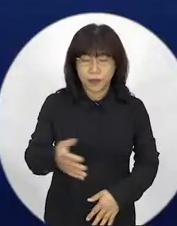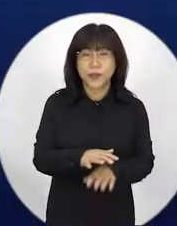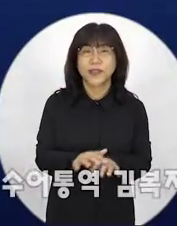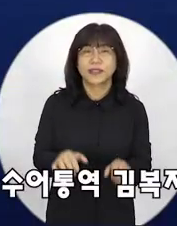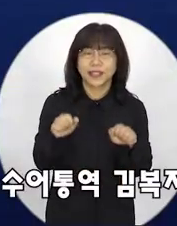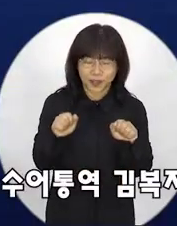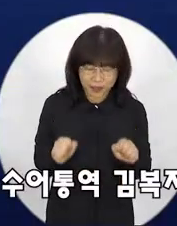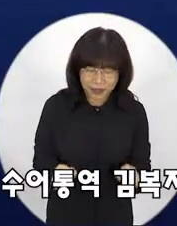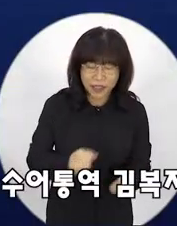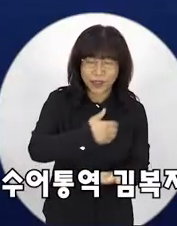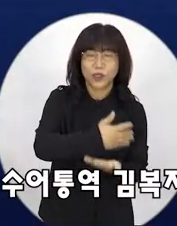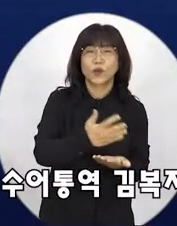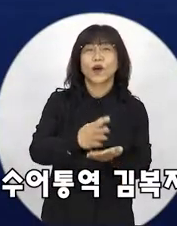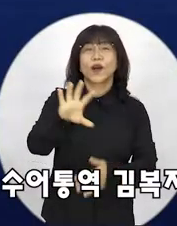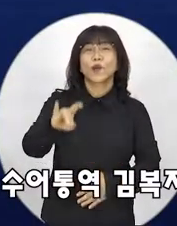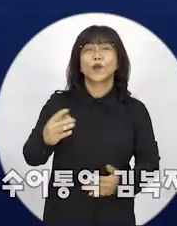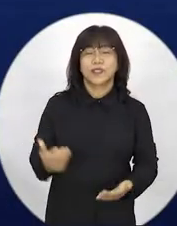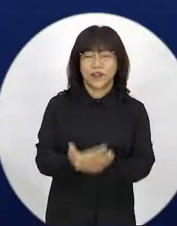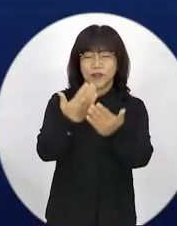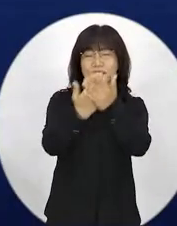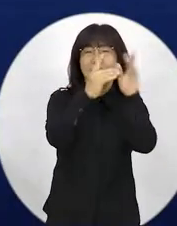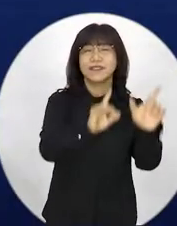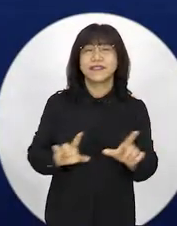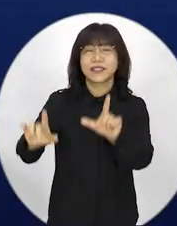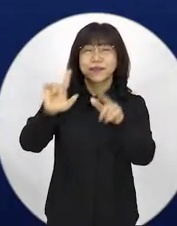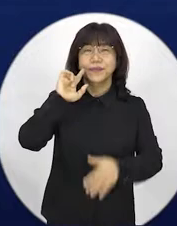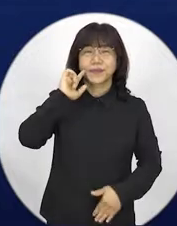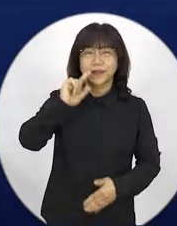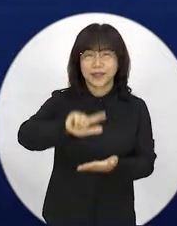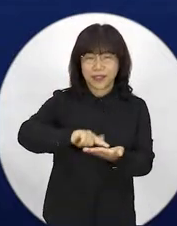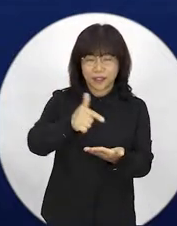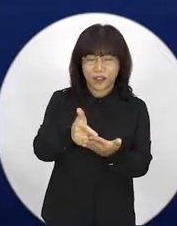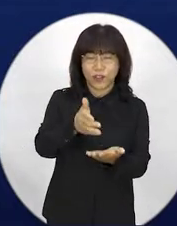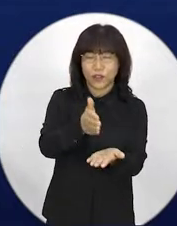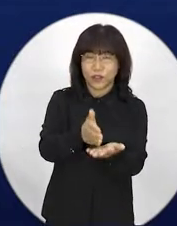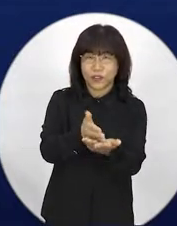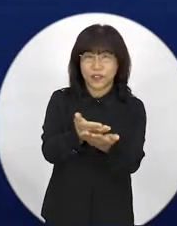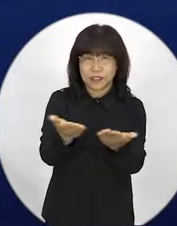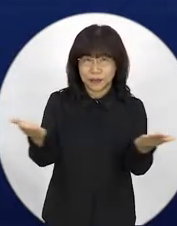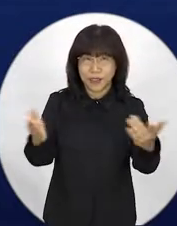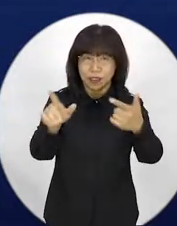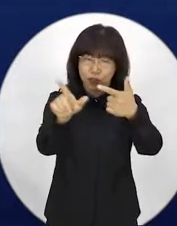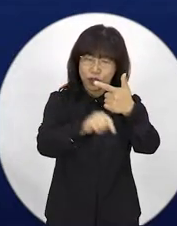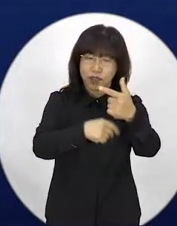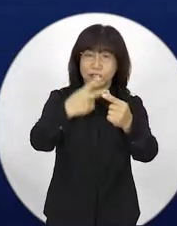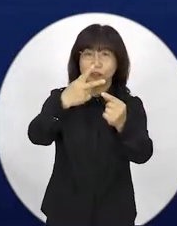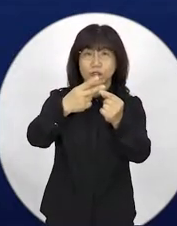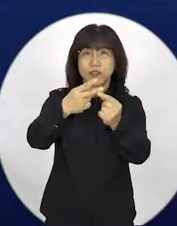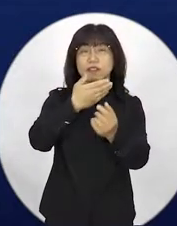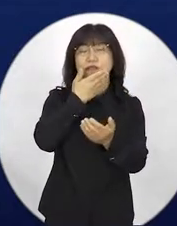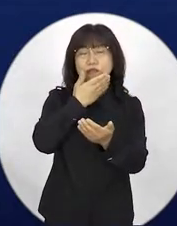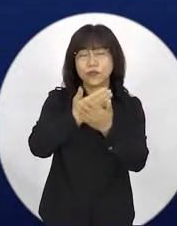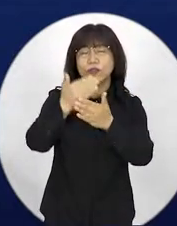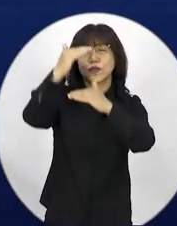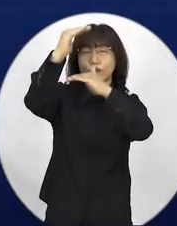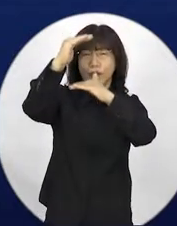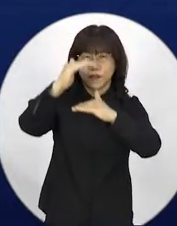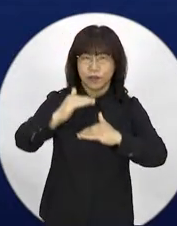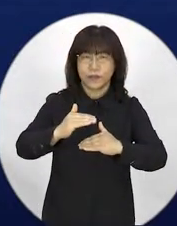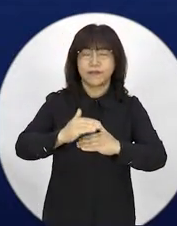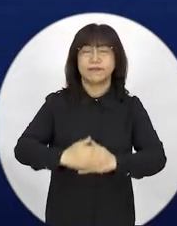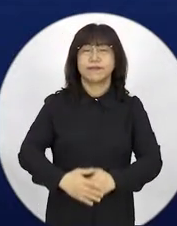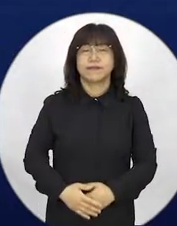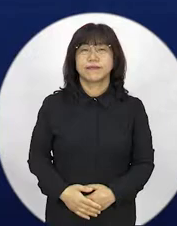구민 여러분 안녕하십니까 조화로운 성장 삶이 아름다운 강서 아이랑 써 tv 기 해줍니다 6월 둘째주 주간 주요